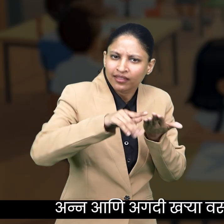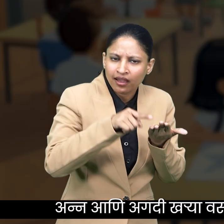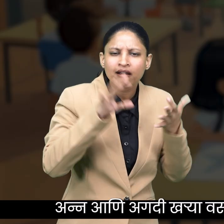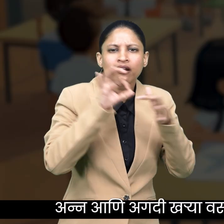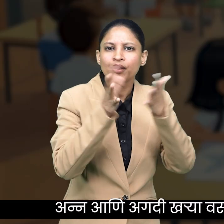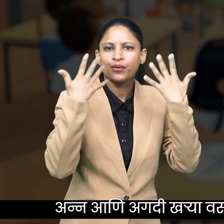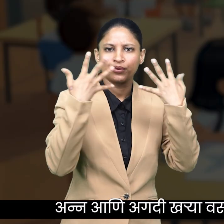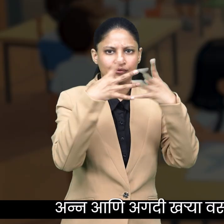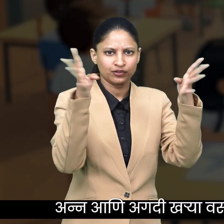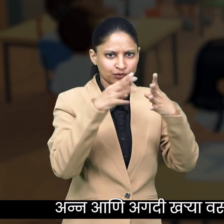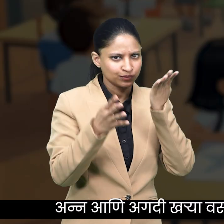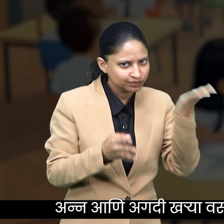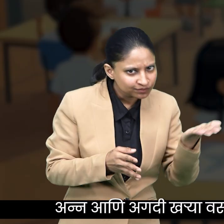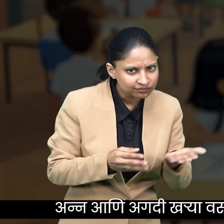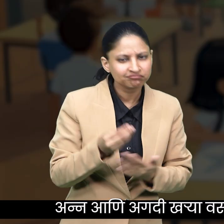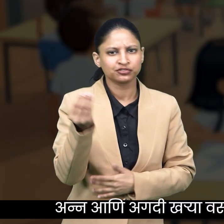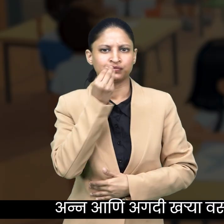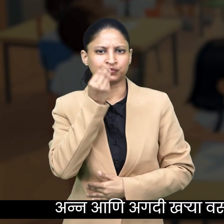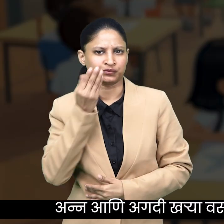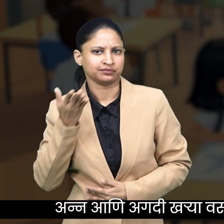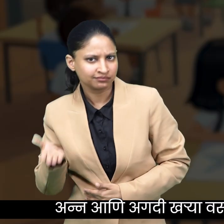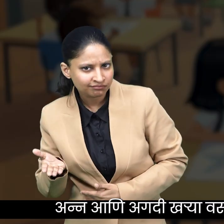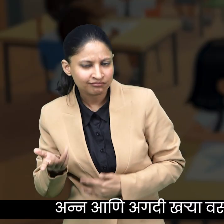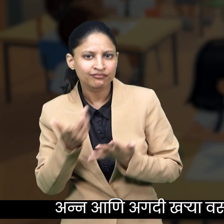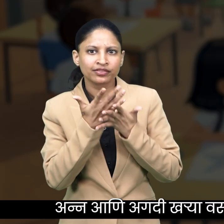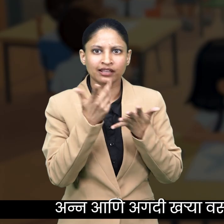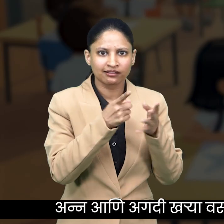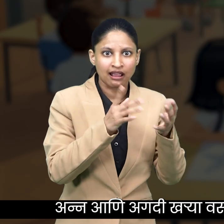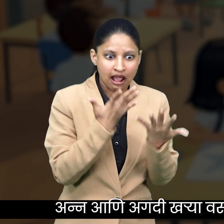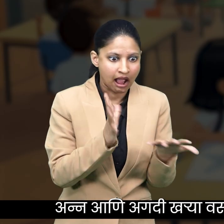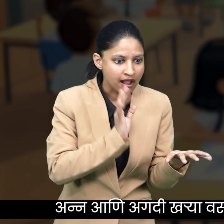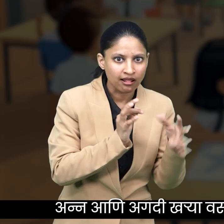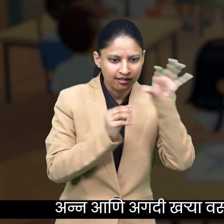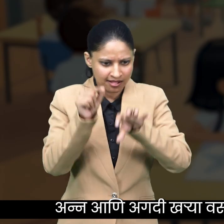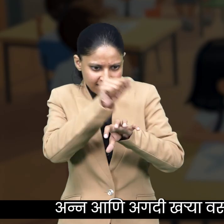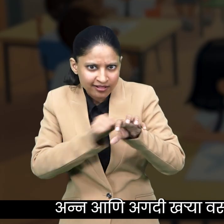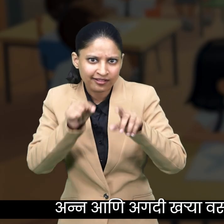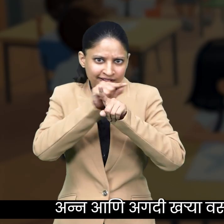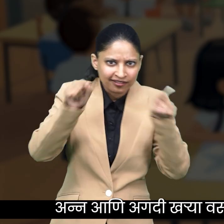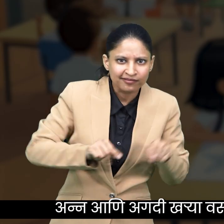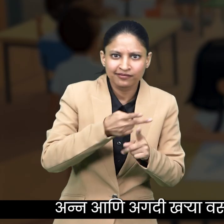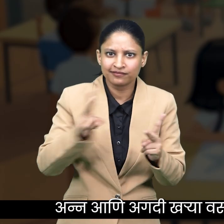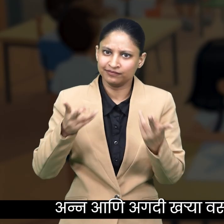अन्न आणि अगदी खऱ्या वस्तूंमधून काढलेले आकार यामध्ये 2D आकार सापडले.